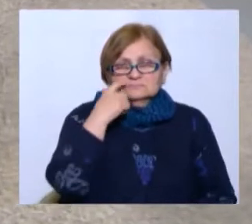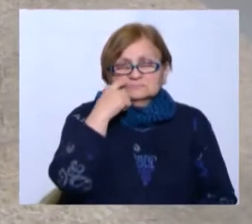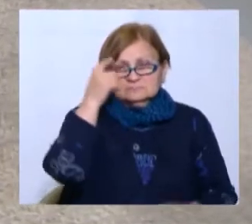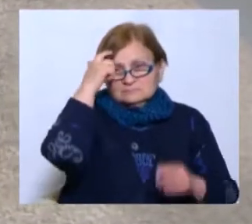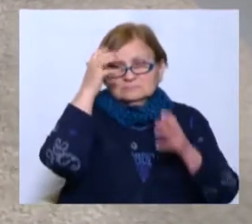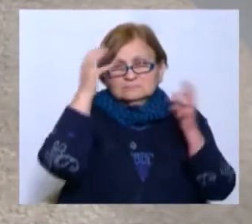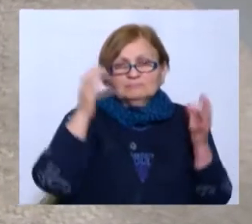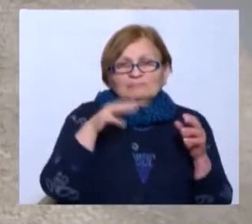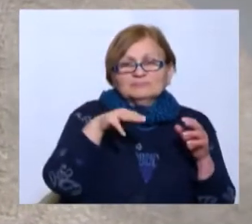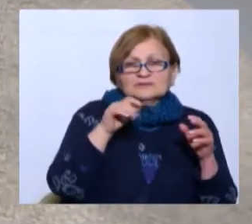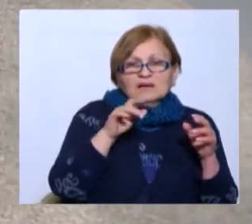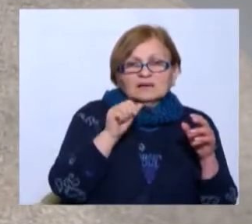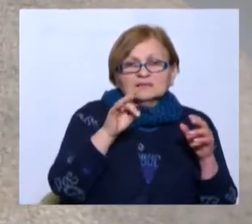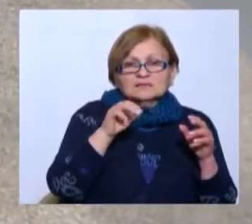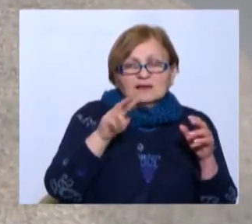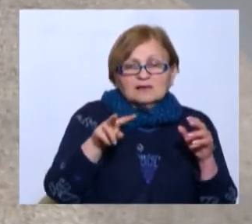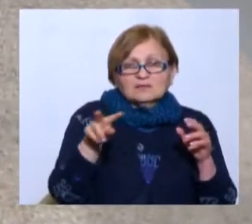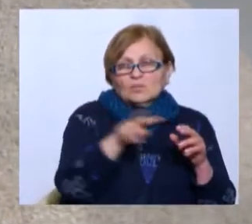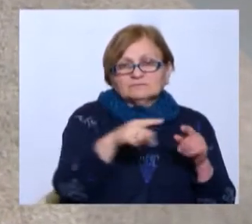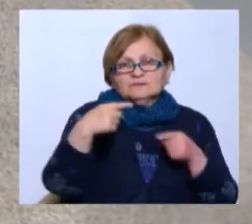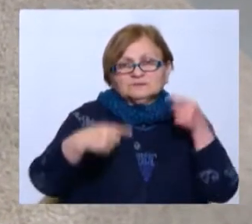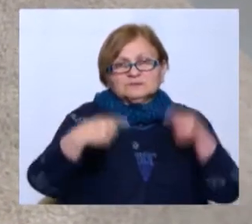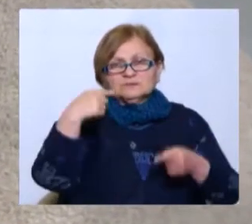გადახლეჩილი ტარიელი ღირს თუ არა ცხოვრება?